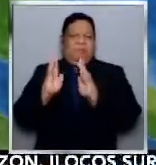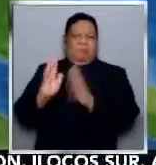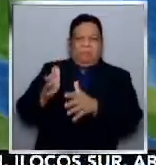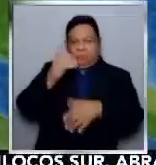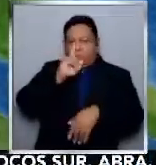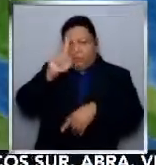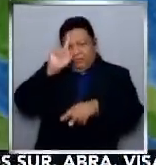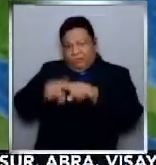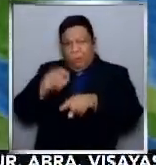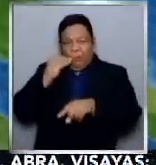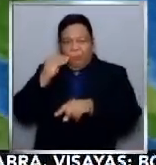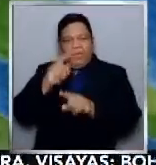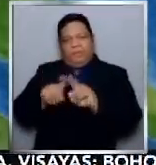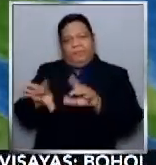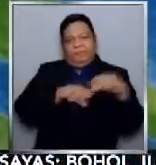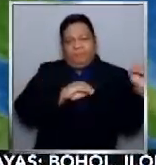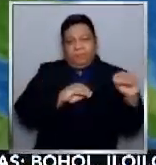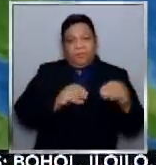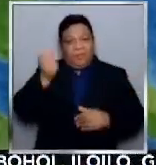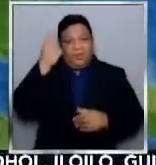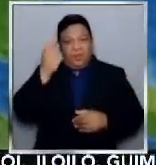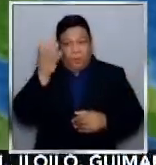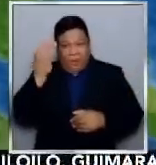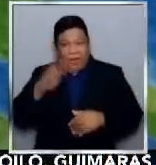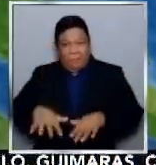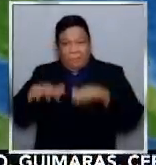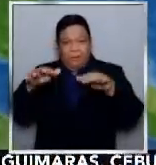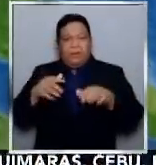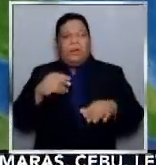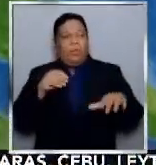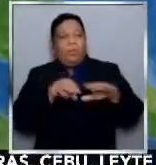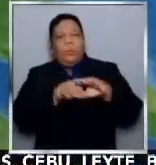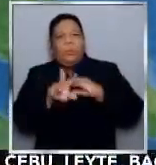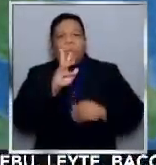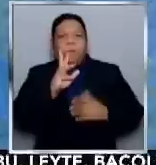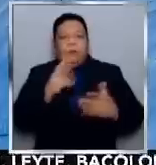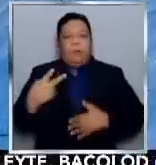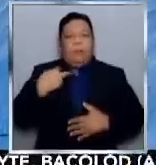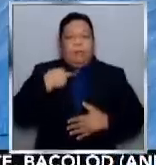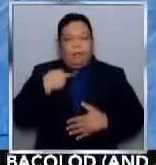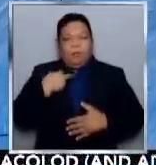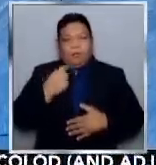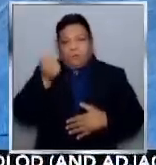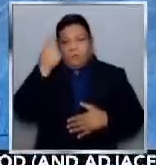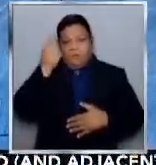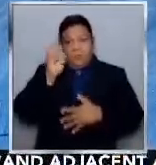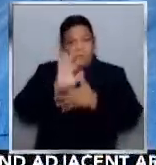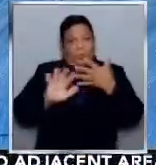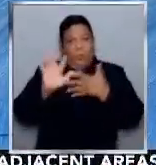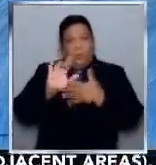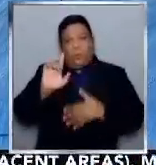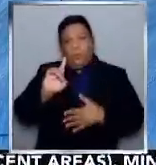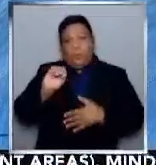baradong drainage na ayon naman sa LGU ay sinisimulan ng ayusin. Nakalabas na ng PAR ang Bagyong Domeng pero asahan pa rin ang pag-ulan dahil